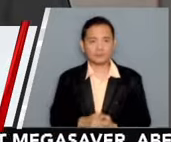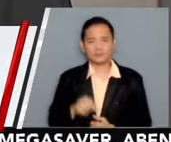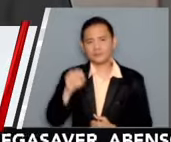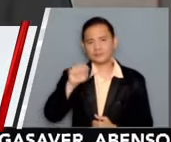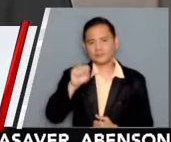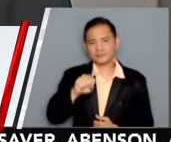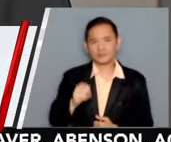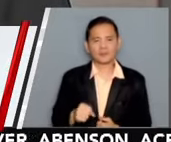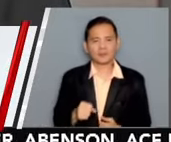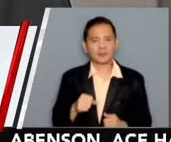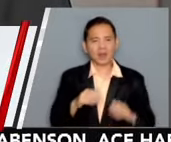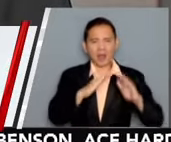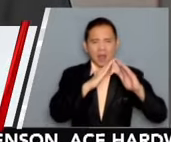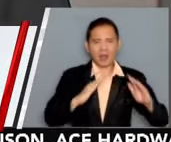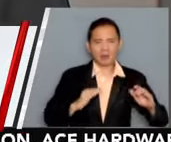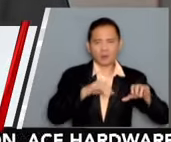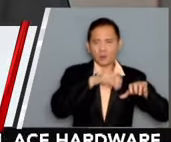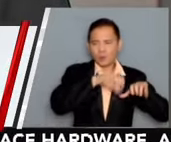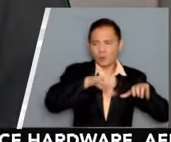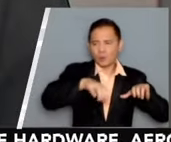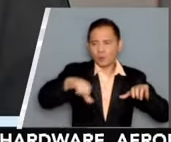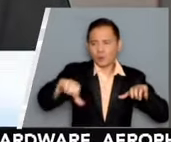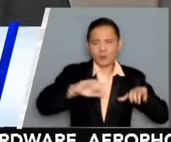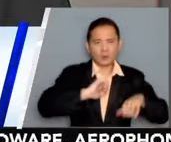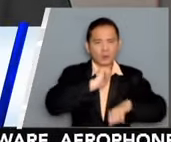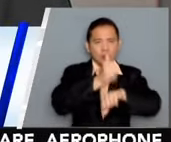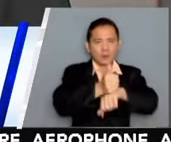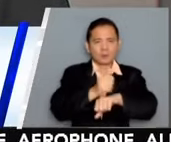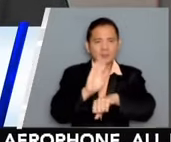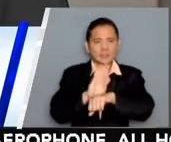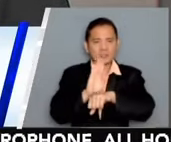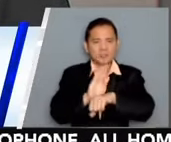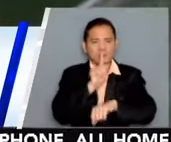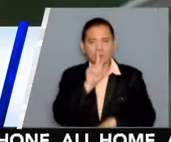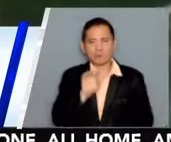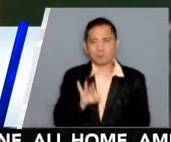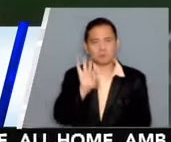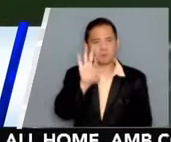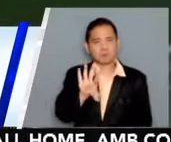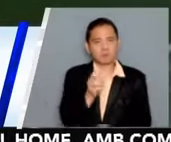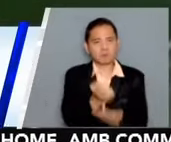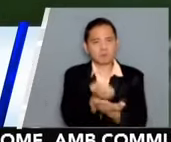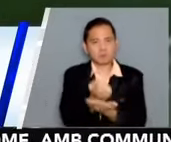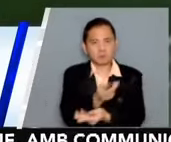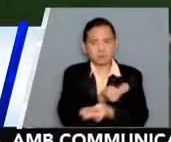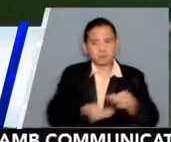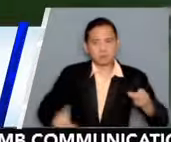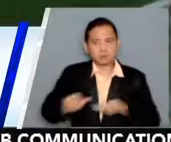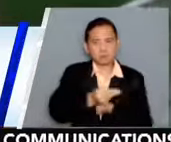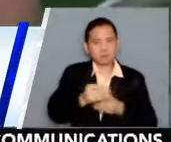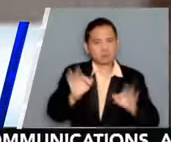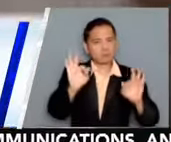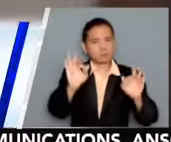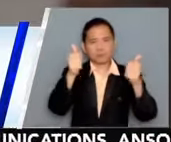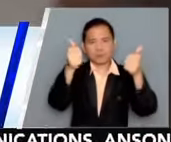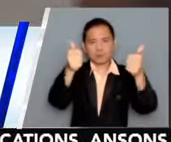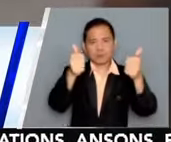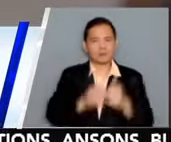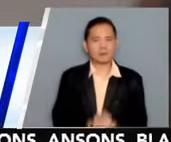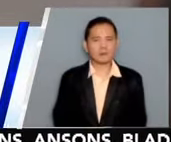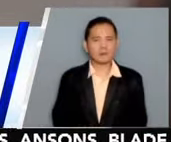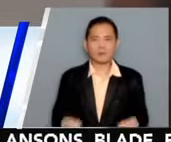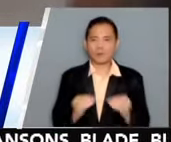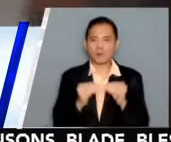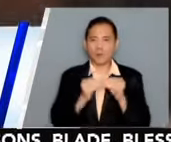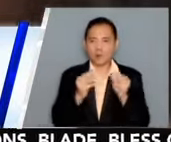No? At malaking ambag yan sa ekonomiya pag pinagsama-sama mo. Dapat daw itong mas palakasin pa para tumaas